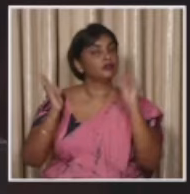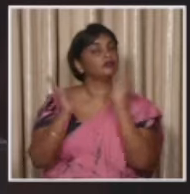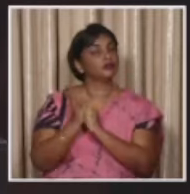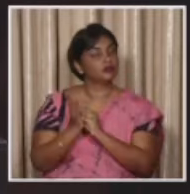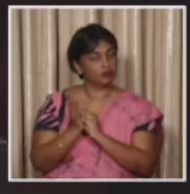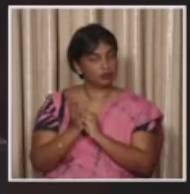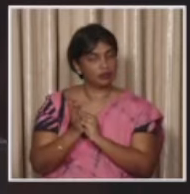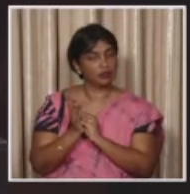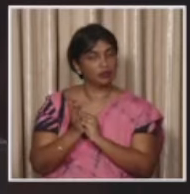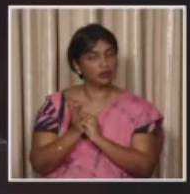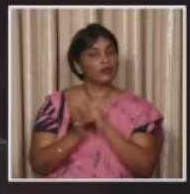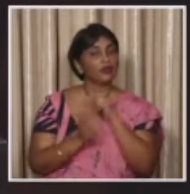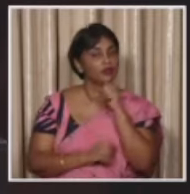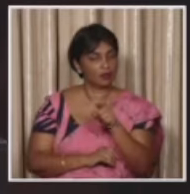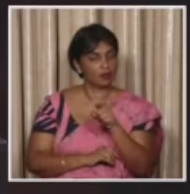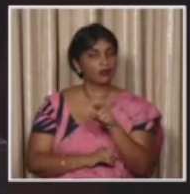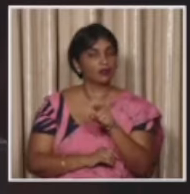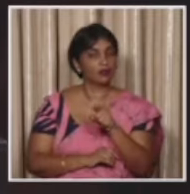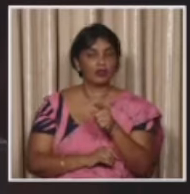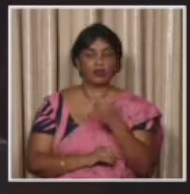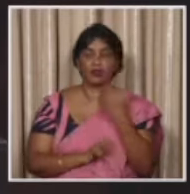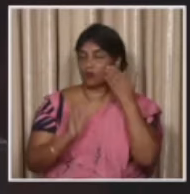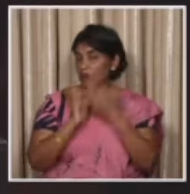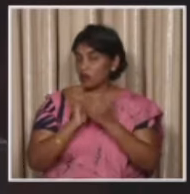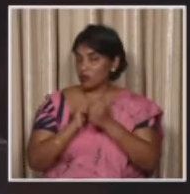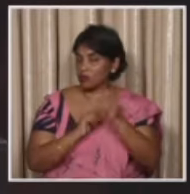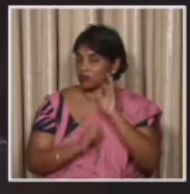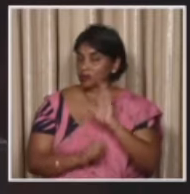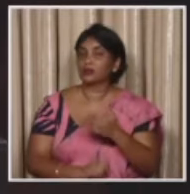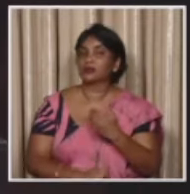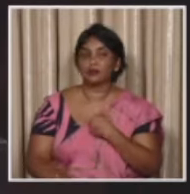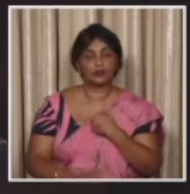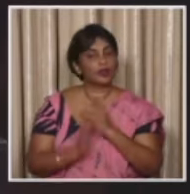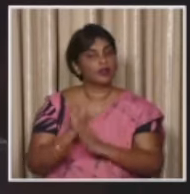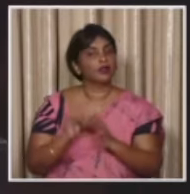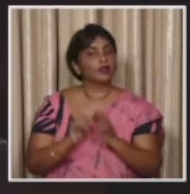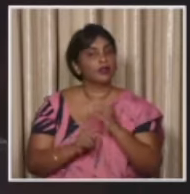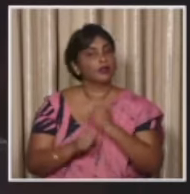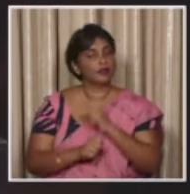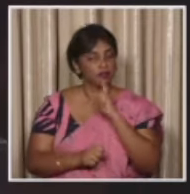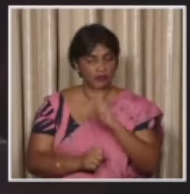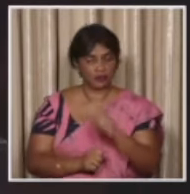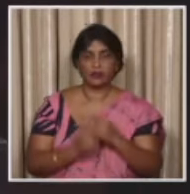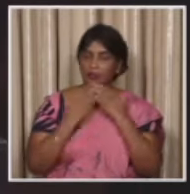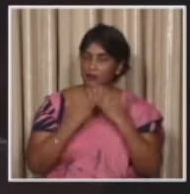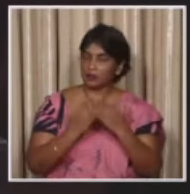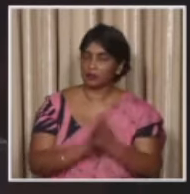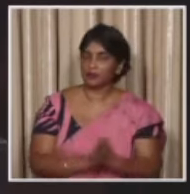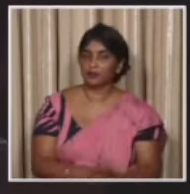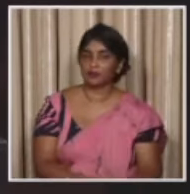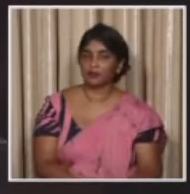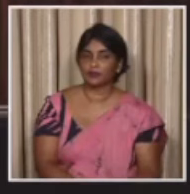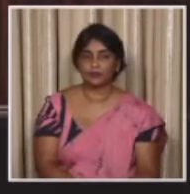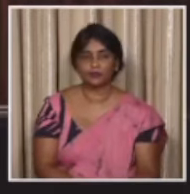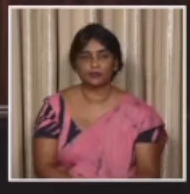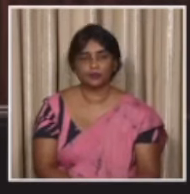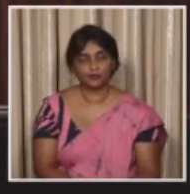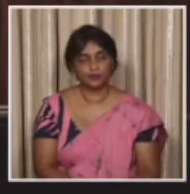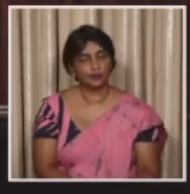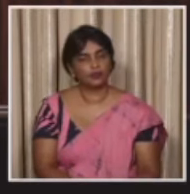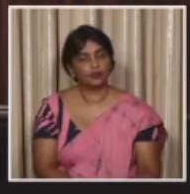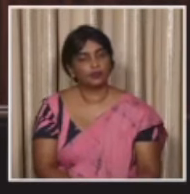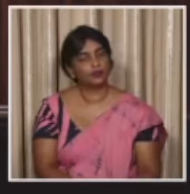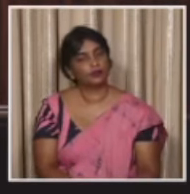කරන්නට ඔබ සංවේදී වන්නේ කියලා මම ඇමතිවරයටත් රජයටත් යෝජනා කරන ස්තුති. දරු